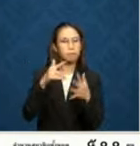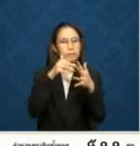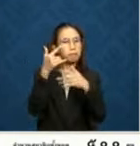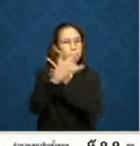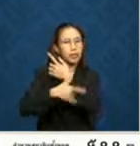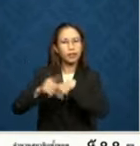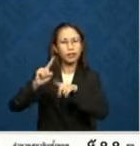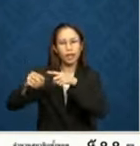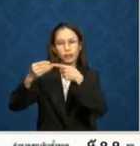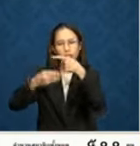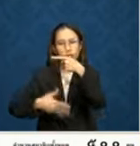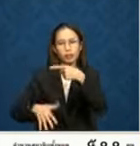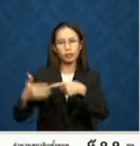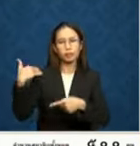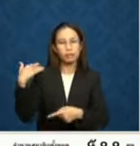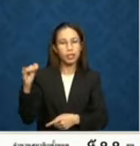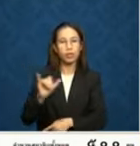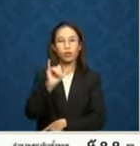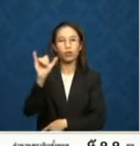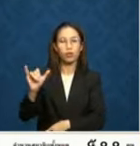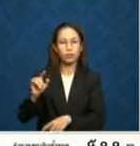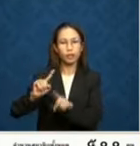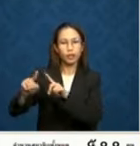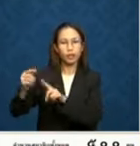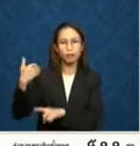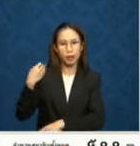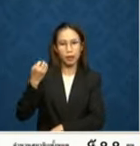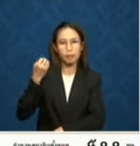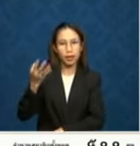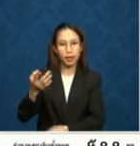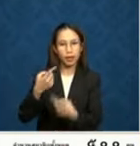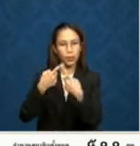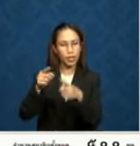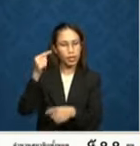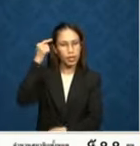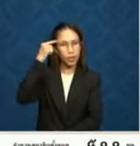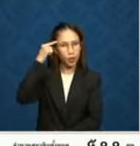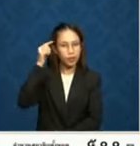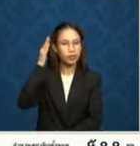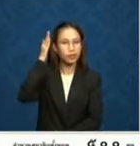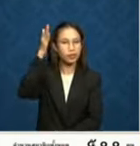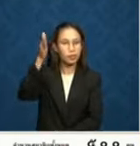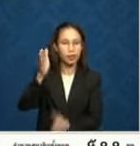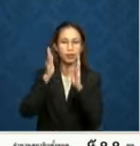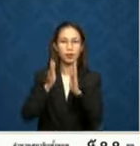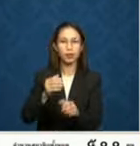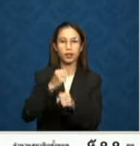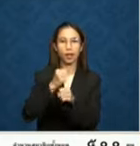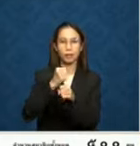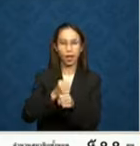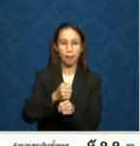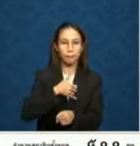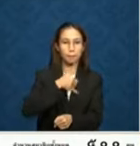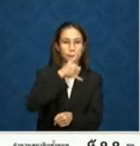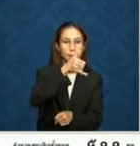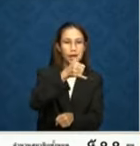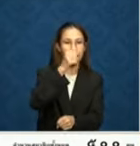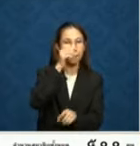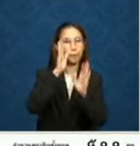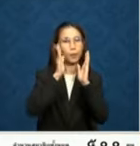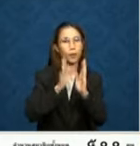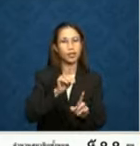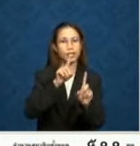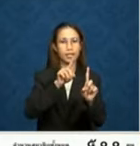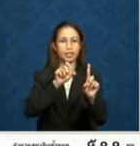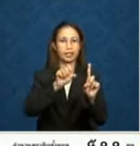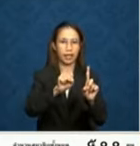ศซึแ่นอนครับผมก็มีคอมิสไ้ว่า จะส่งแงงานออกให้ได้ไม่หน้อยกวาปีละ 1 แน